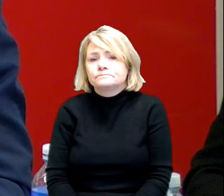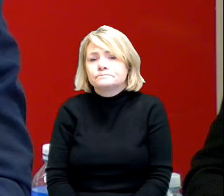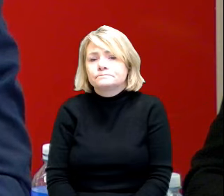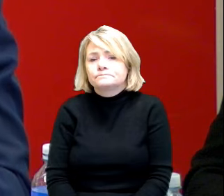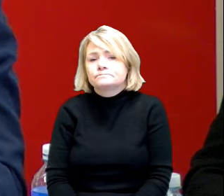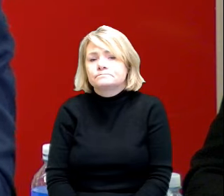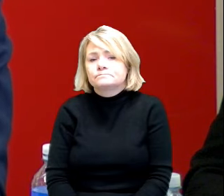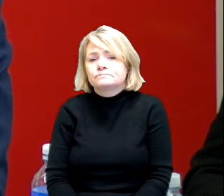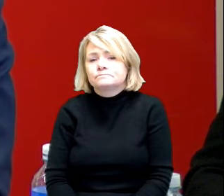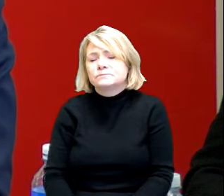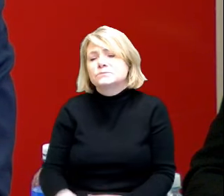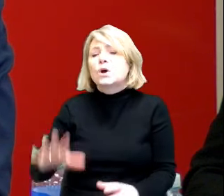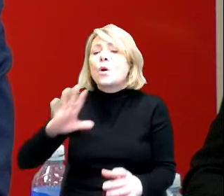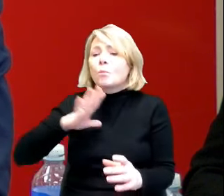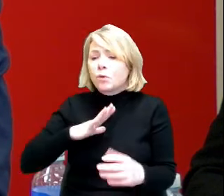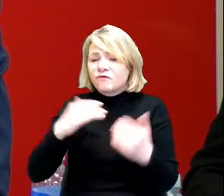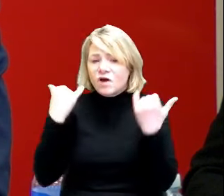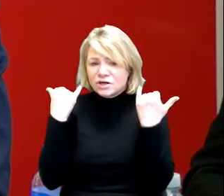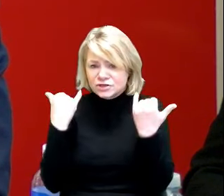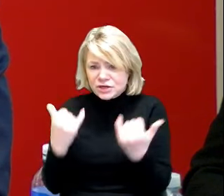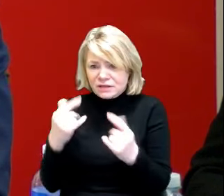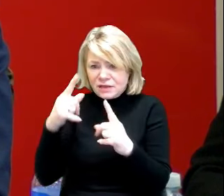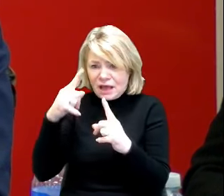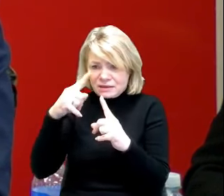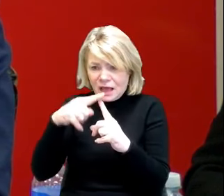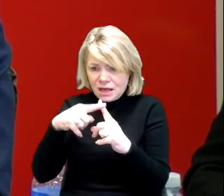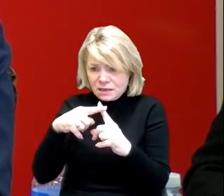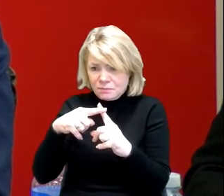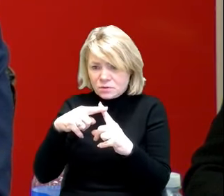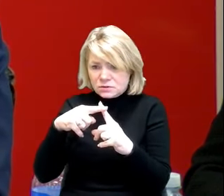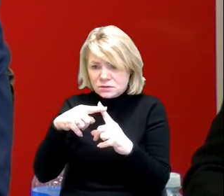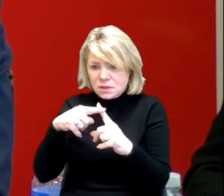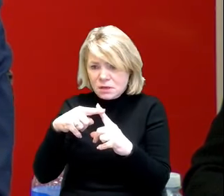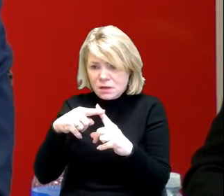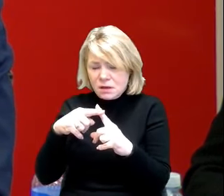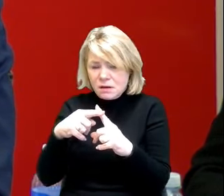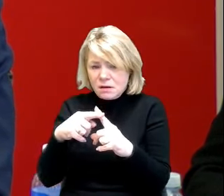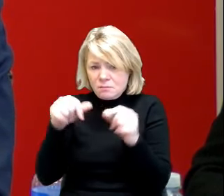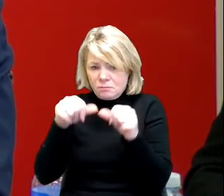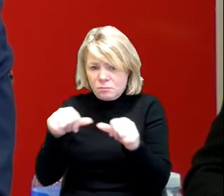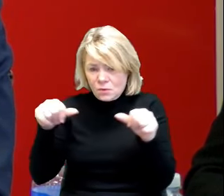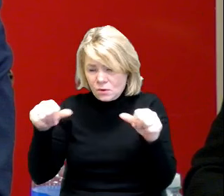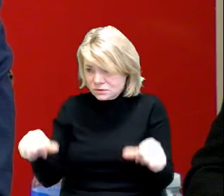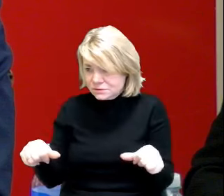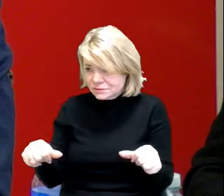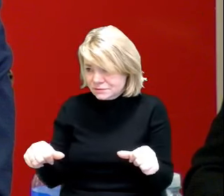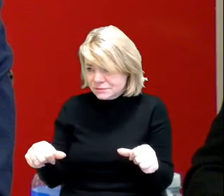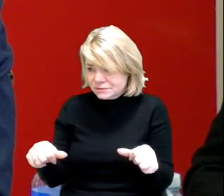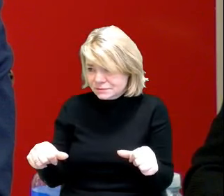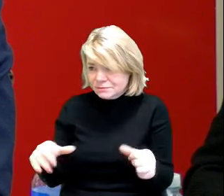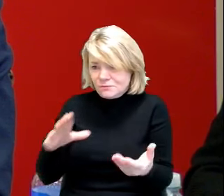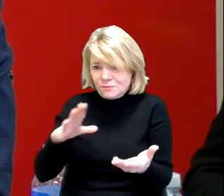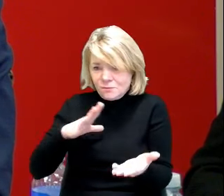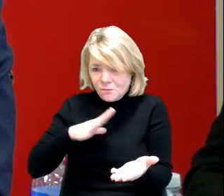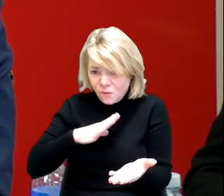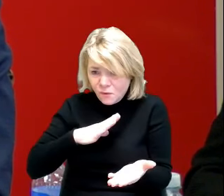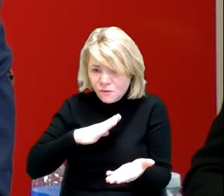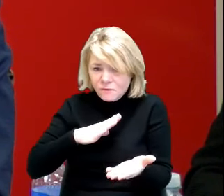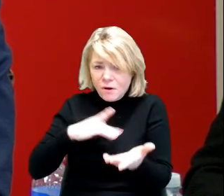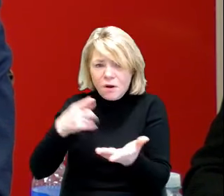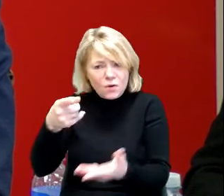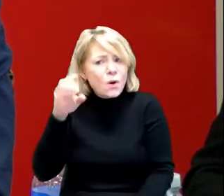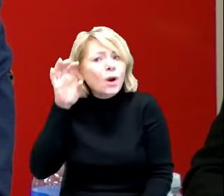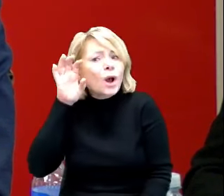buvot šiandien tarybos tarybos posėdyje tai jūs turėjot ar jūs klausot